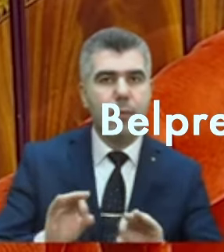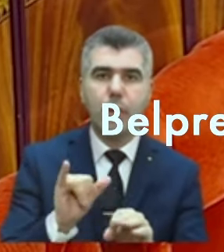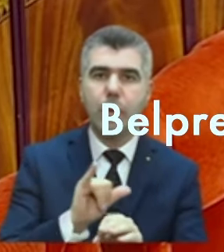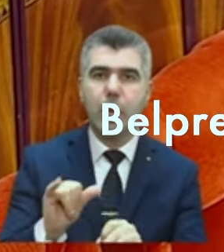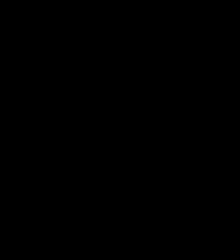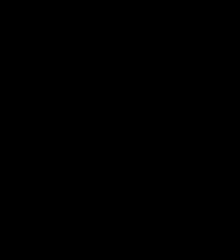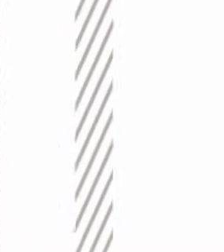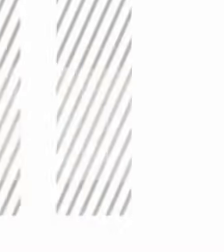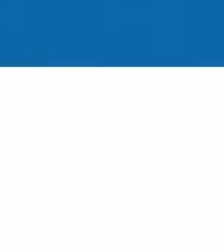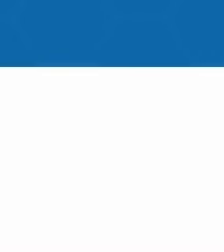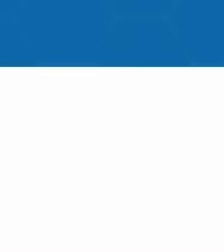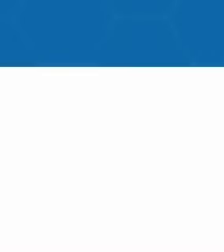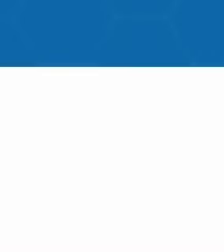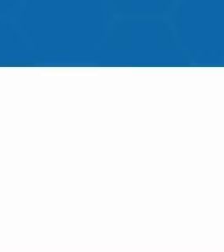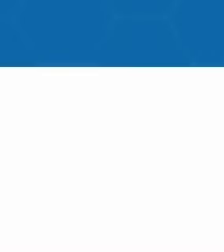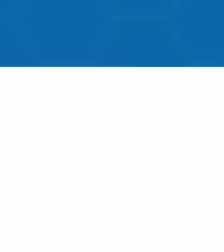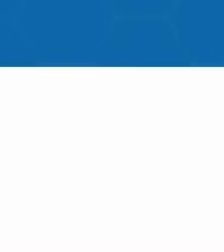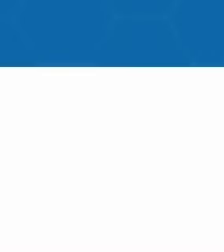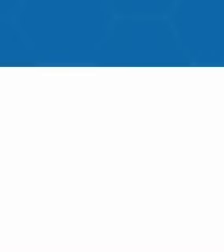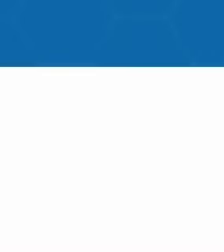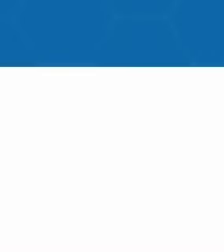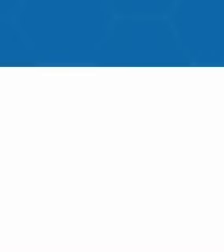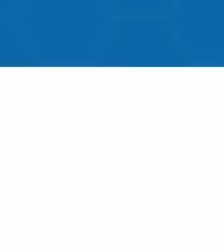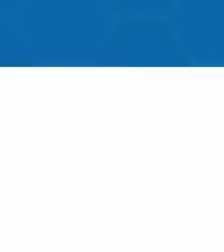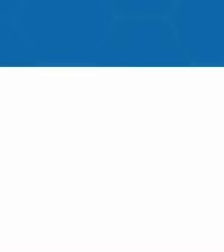الرئيس. ما تنساوش تابوناو